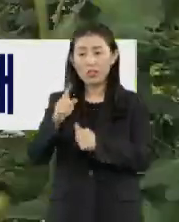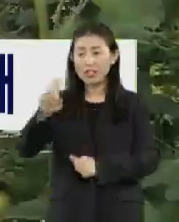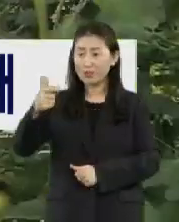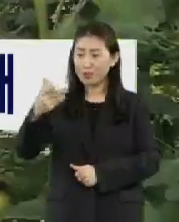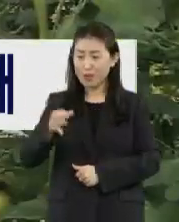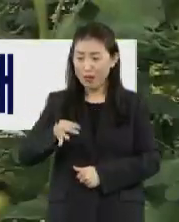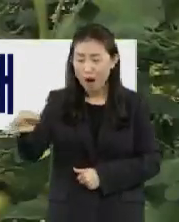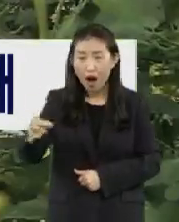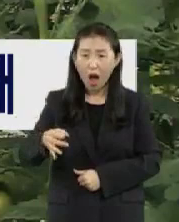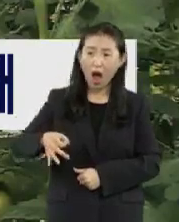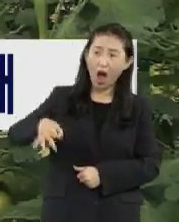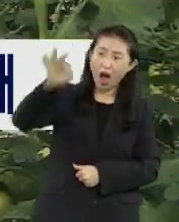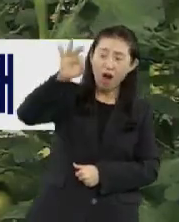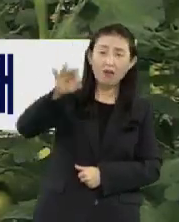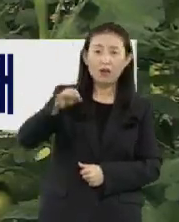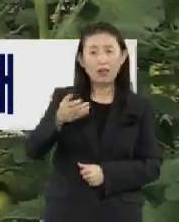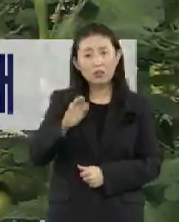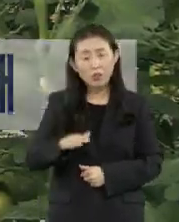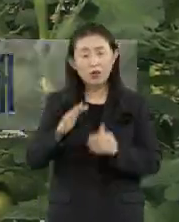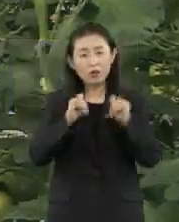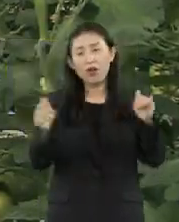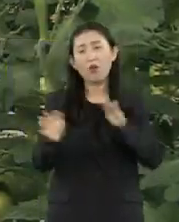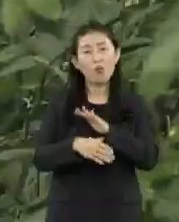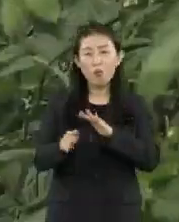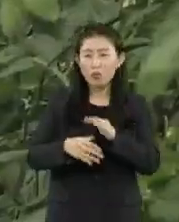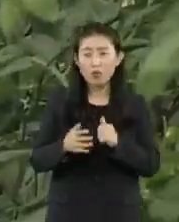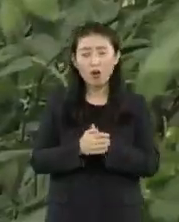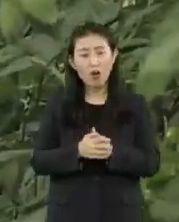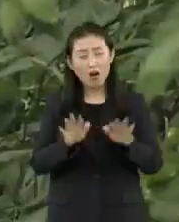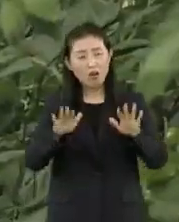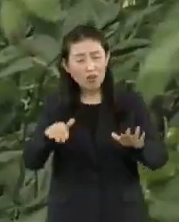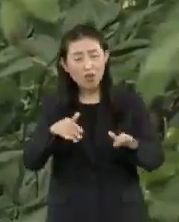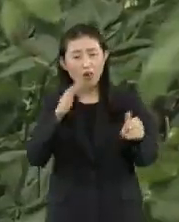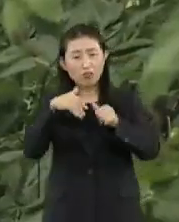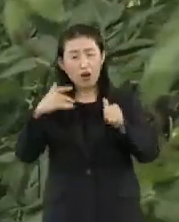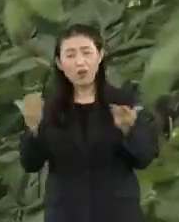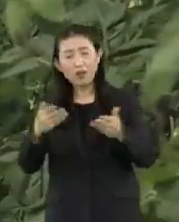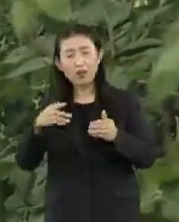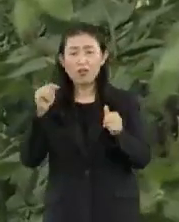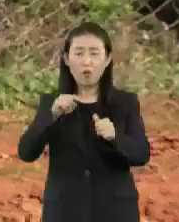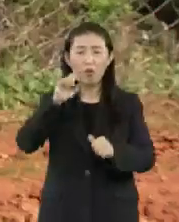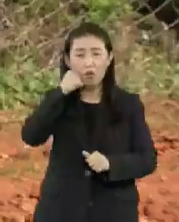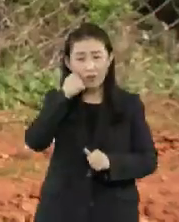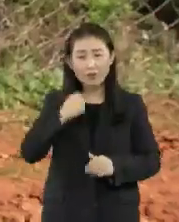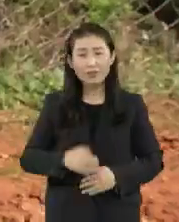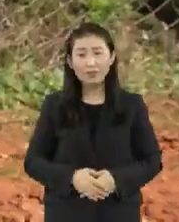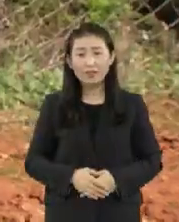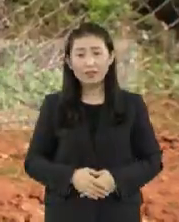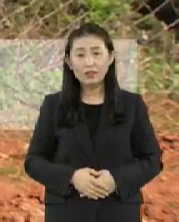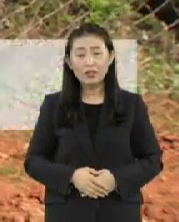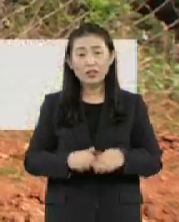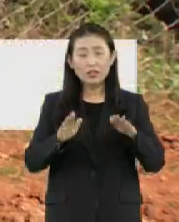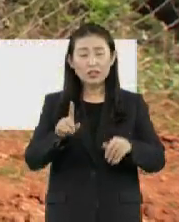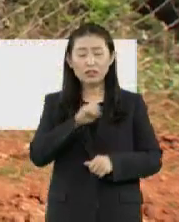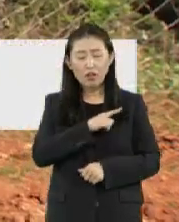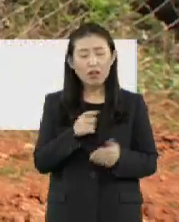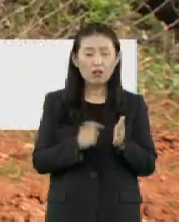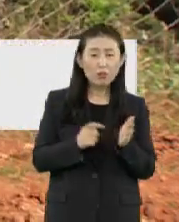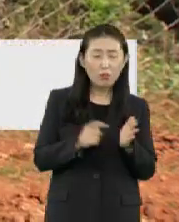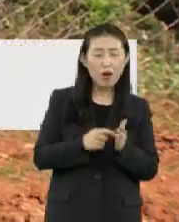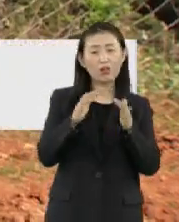올라 평년의 2배 수준인데도 사람이 없어 제때 투입이 어렵습니다. 필요한 게 일손인데 지금은